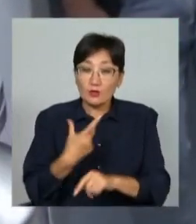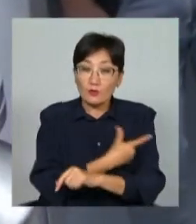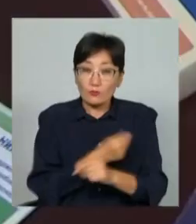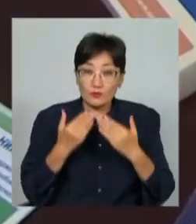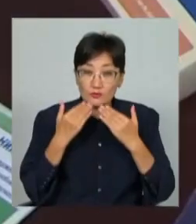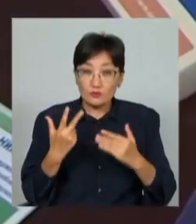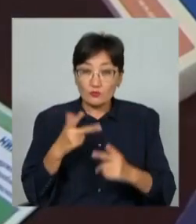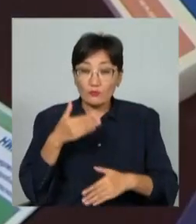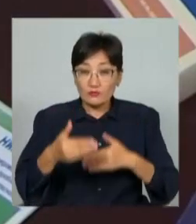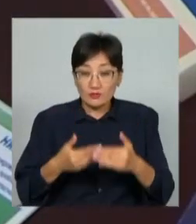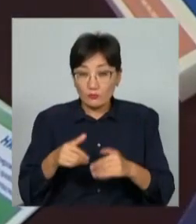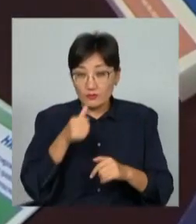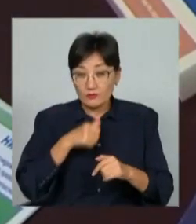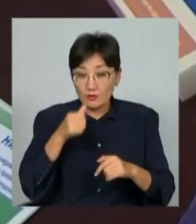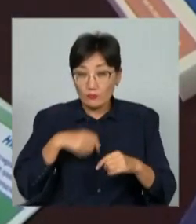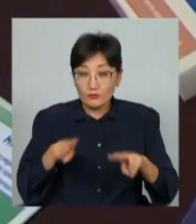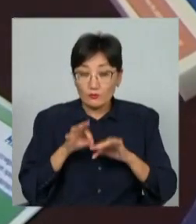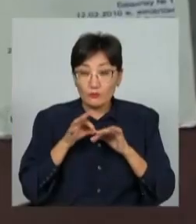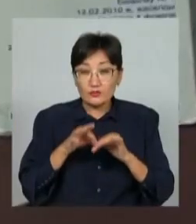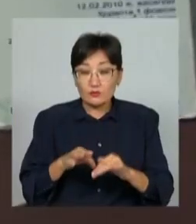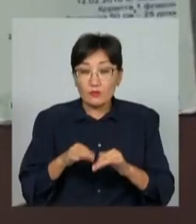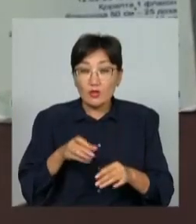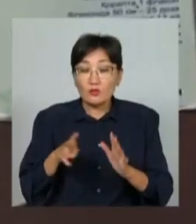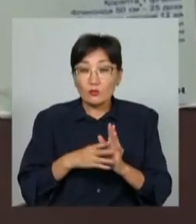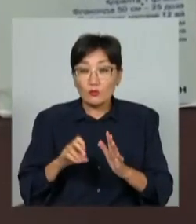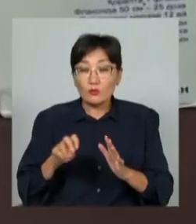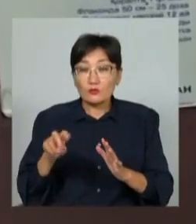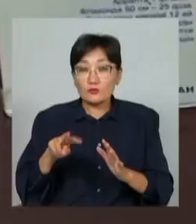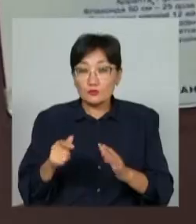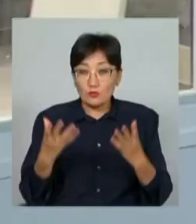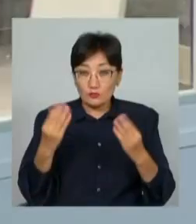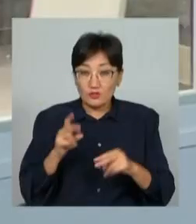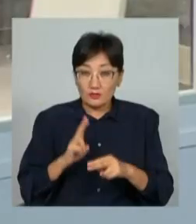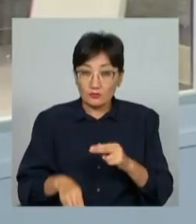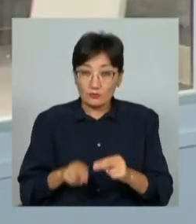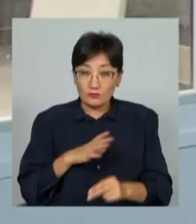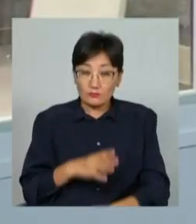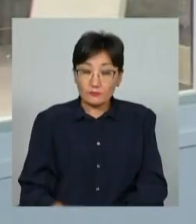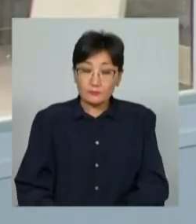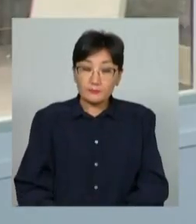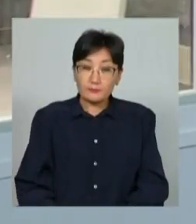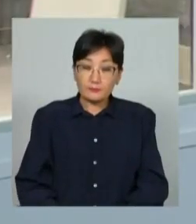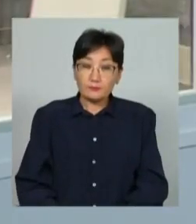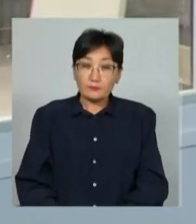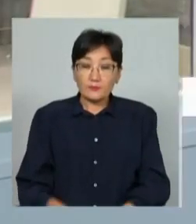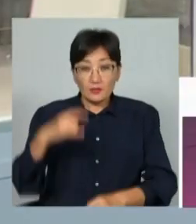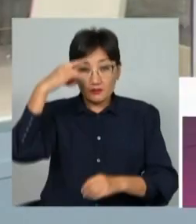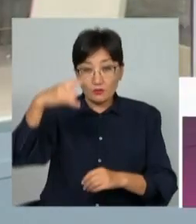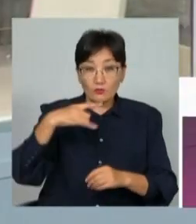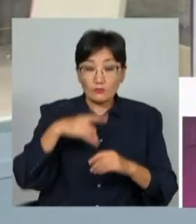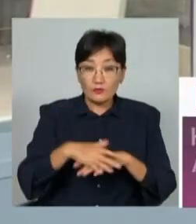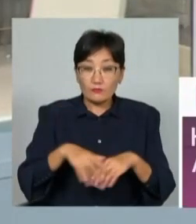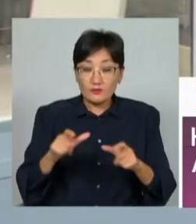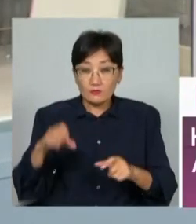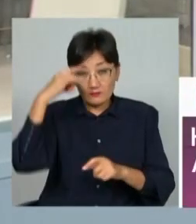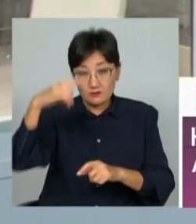соңғы үшінші фазасын клиникалық зерттеулерден өткізу 9-шы шілдеде аяқталды. Поддерживать казахстанскую вакцину Казвак. Қазақстандықтар